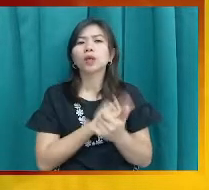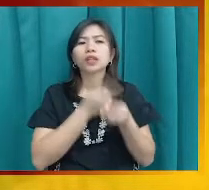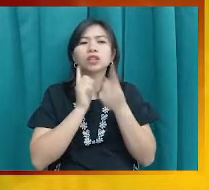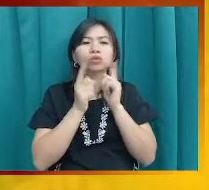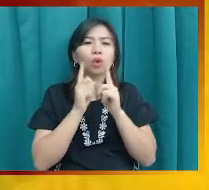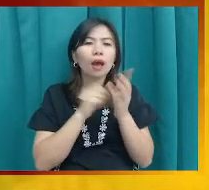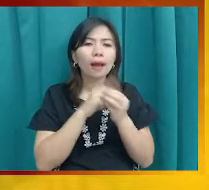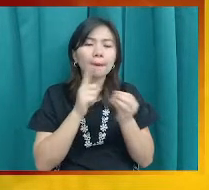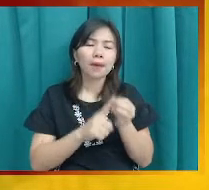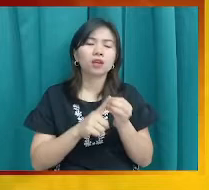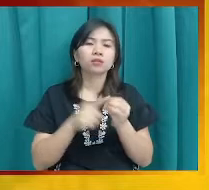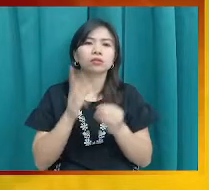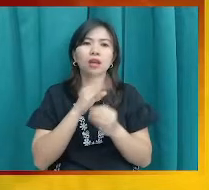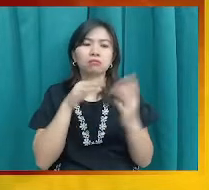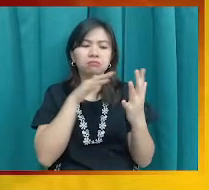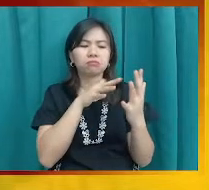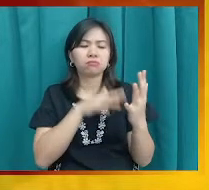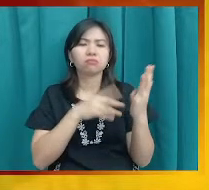anak na ako. Sabihin,